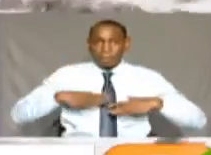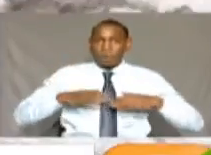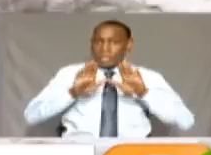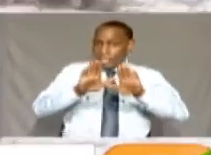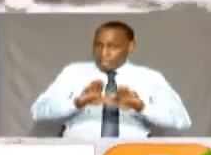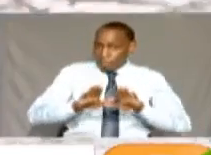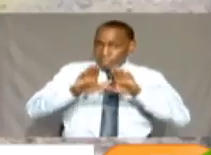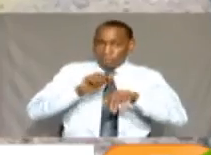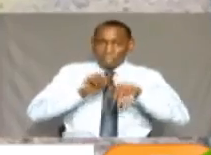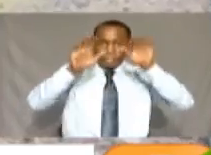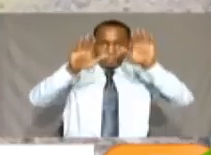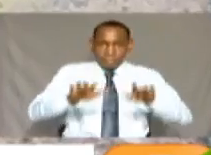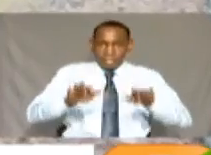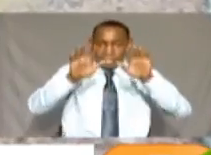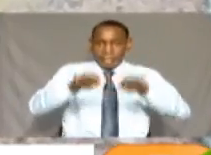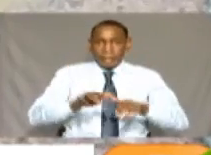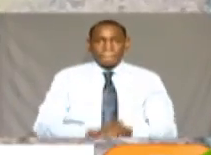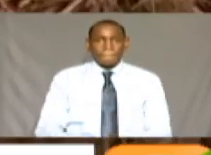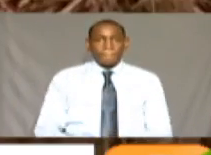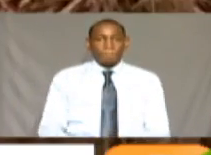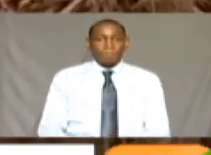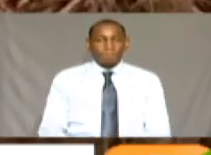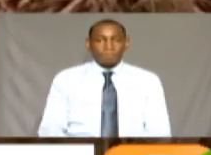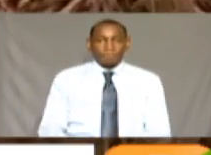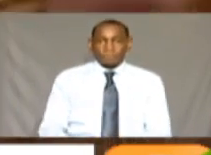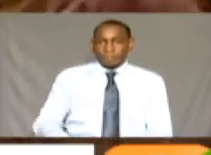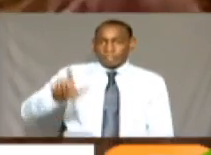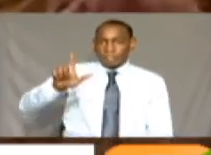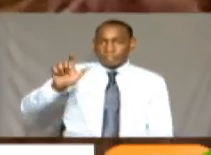msimu huu wa mvua ili kuzuia maafa zaidi. Elfas Lagat, Runinga Citizen.